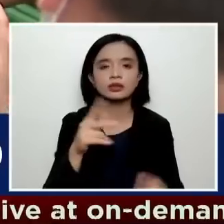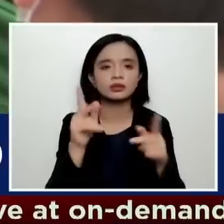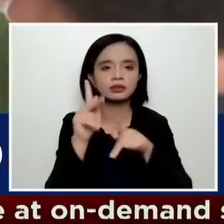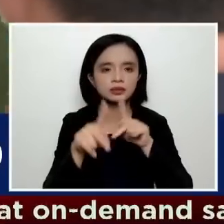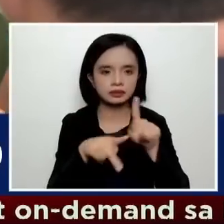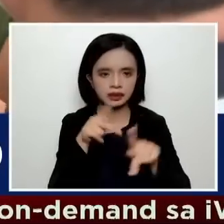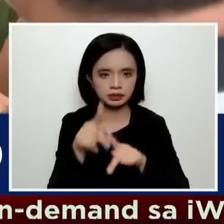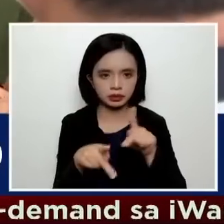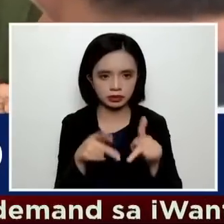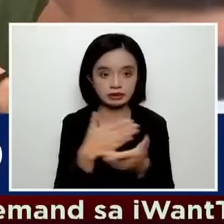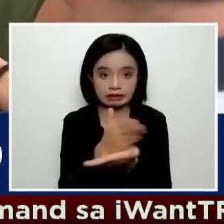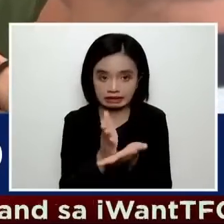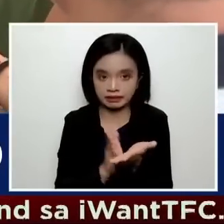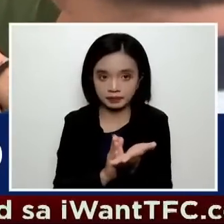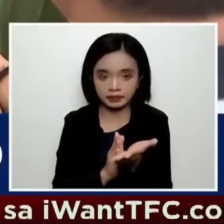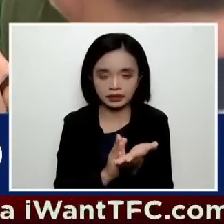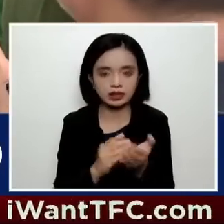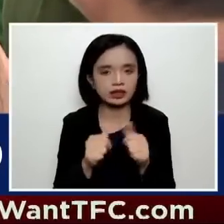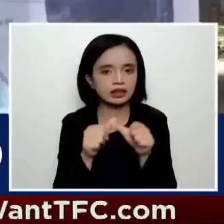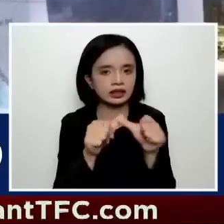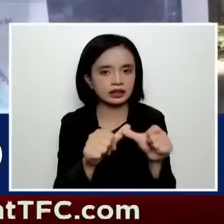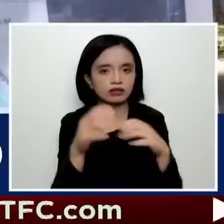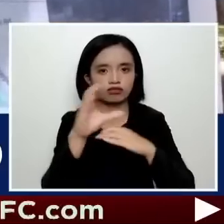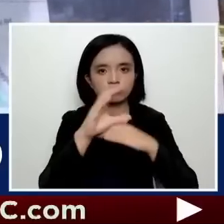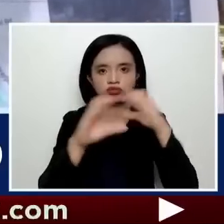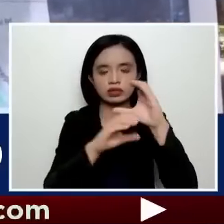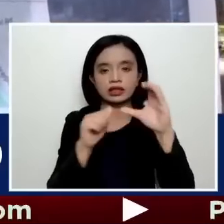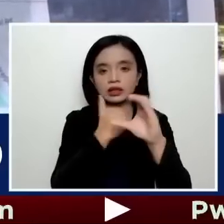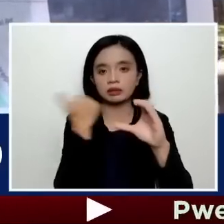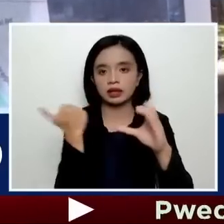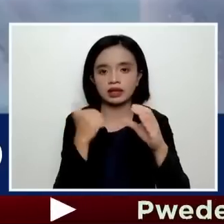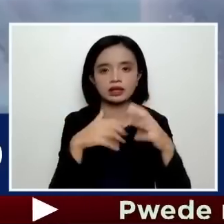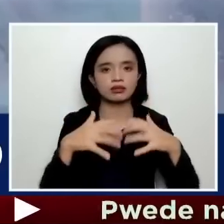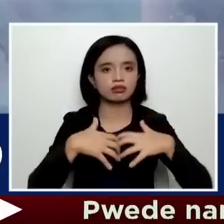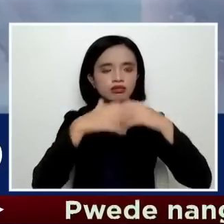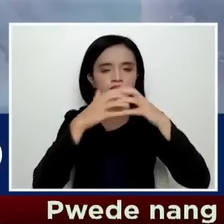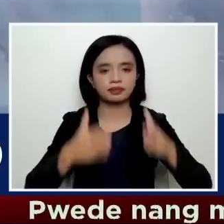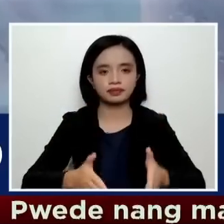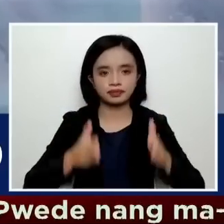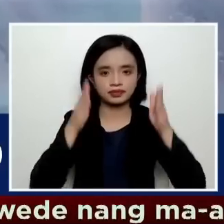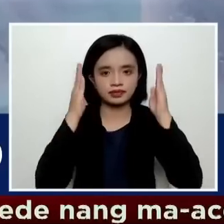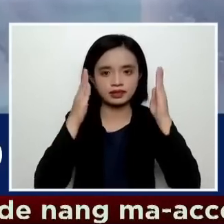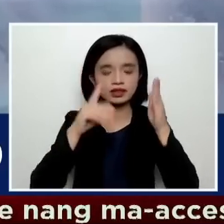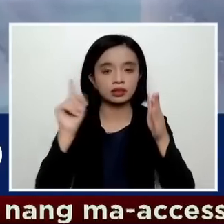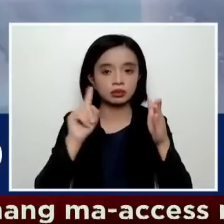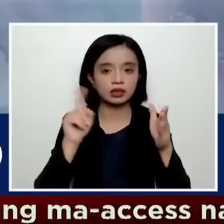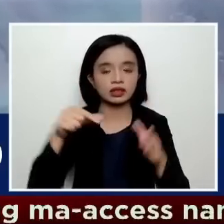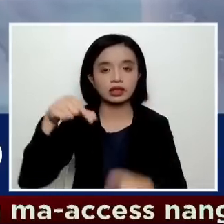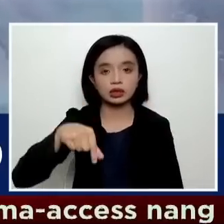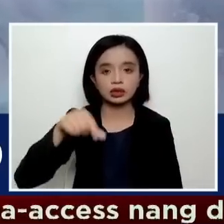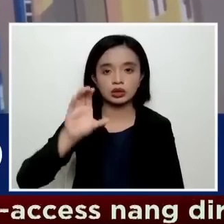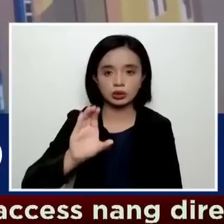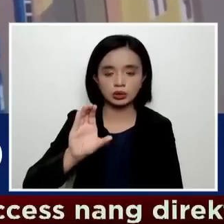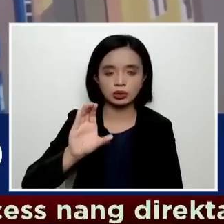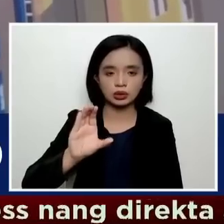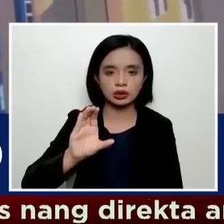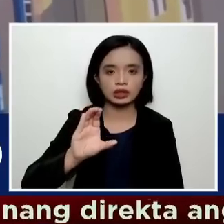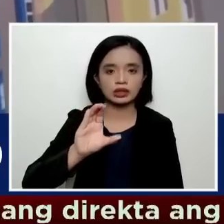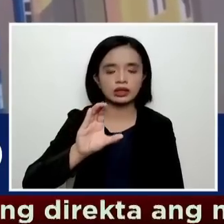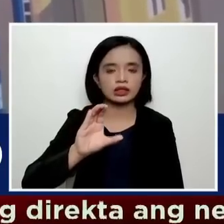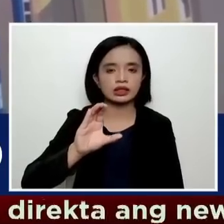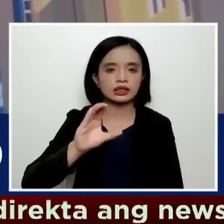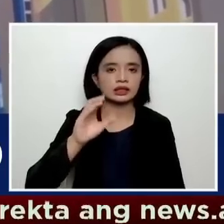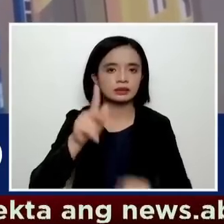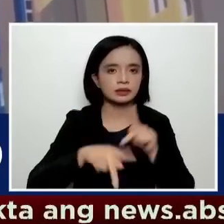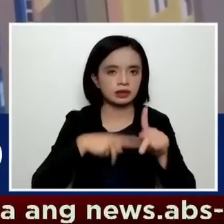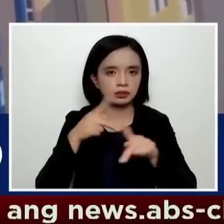sa pagpapatuloy ng konstruksyon ng iba pang residential buildings sa tinaguriang Q Citizen Hopes. Ara